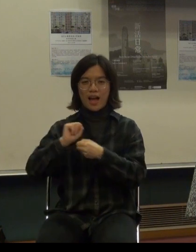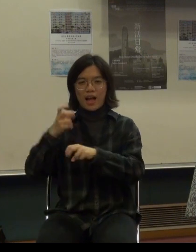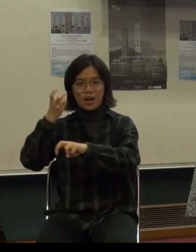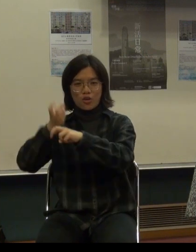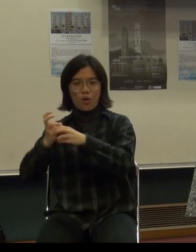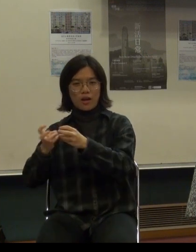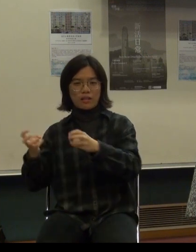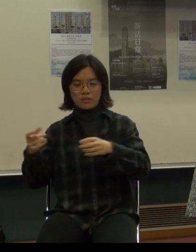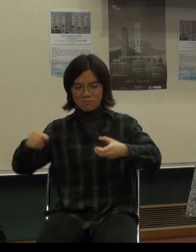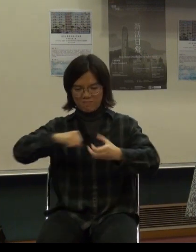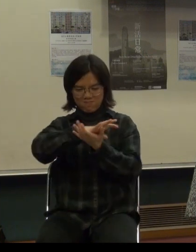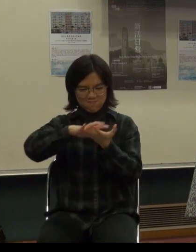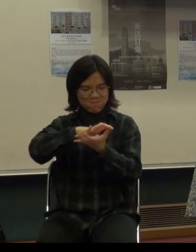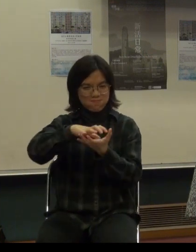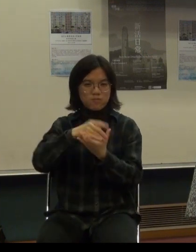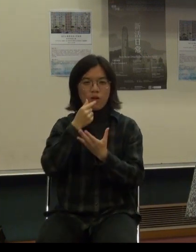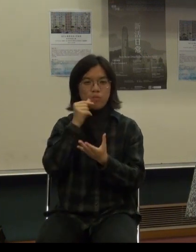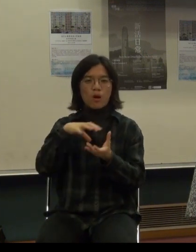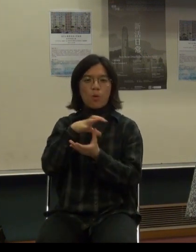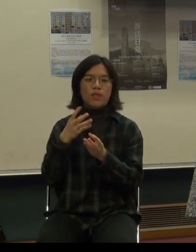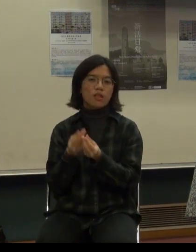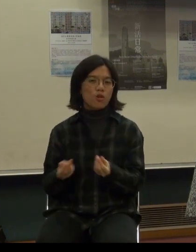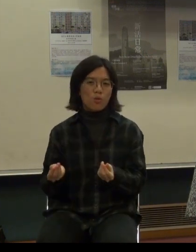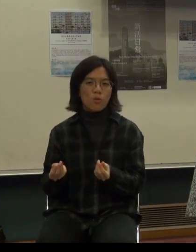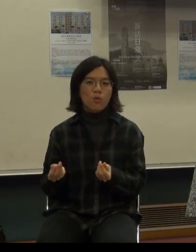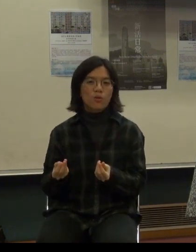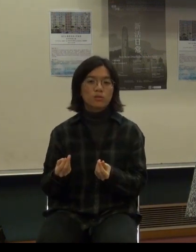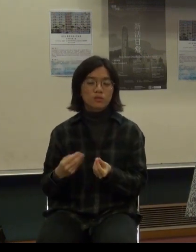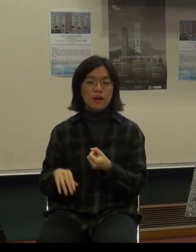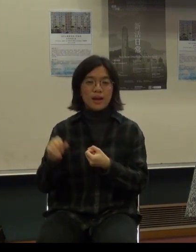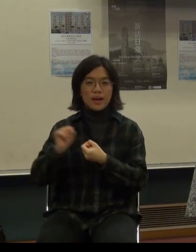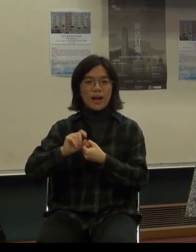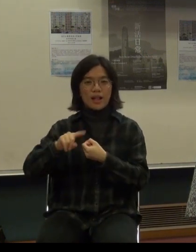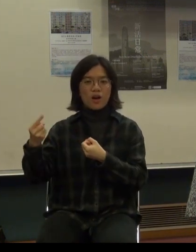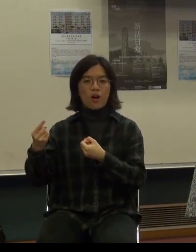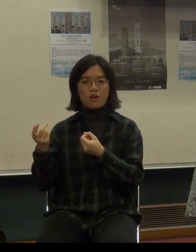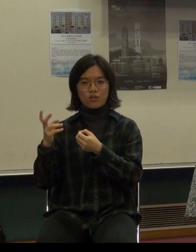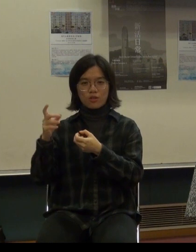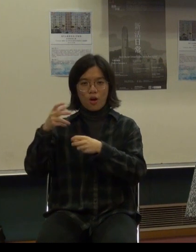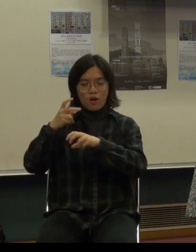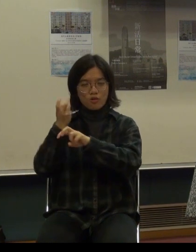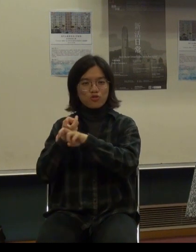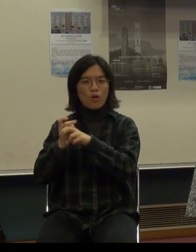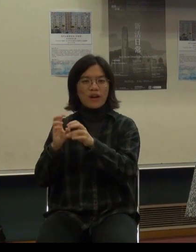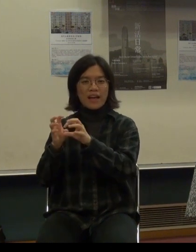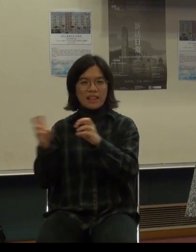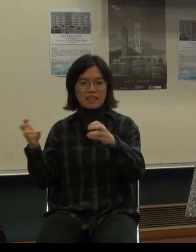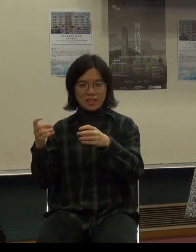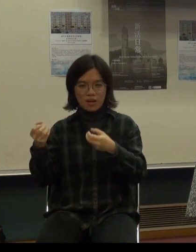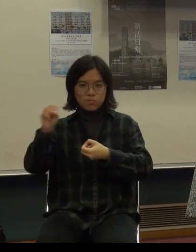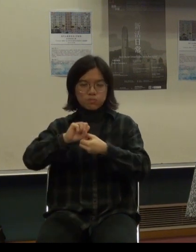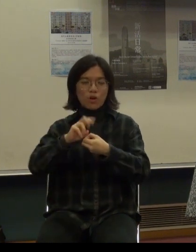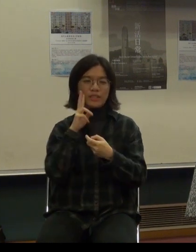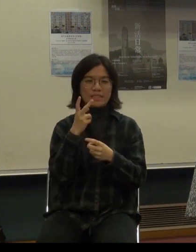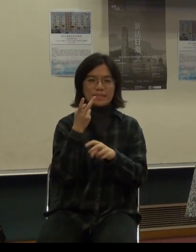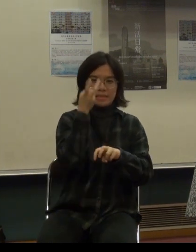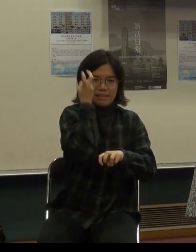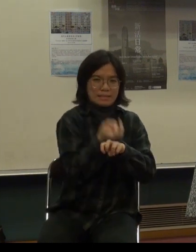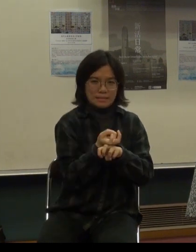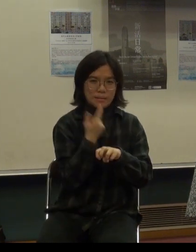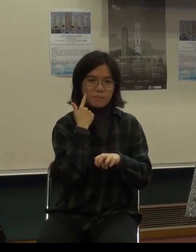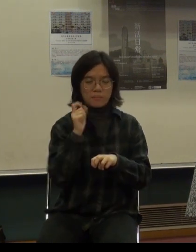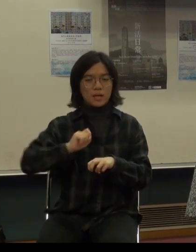話鋼筋混凝土，就係話咧當佢侵入咗鋼筋落去嘅時候咧，佢令到佢嗰個受嘅力咧係即係佢係硬好多啊，比起以前